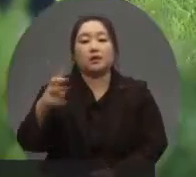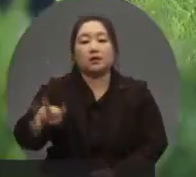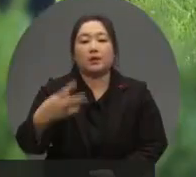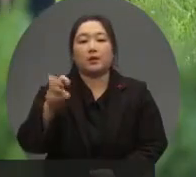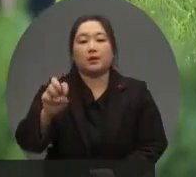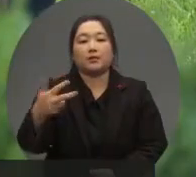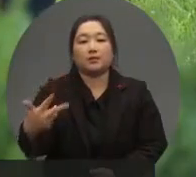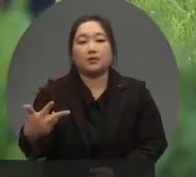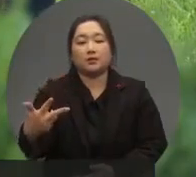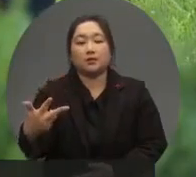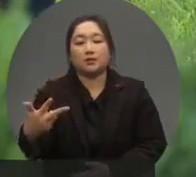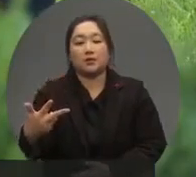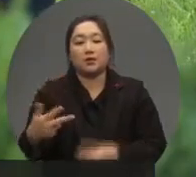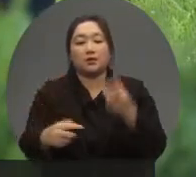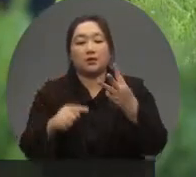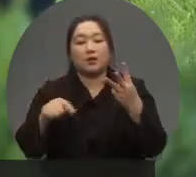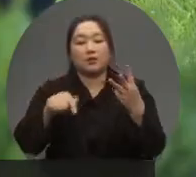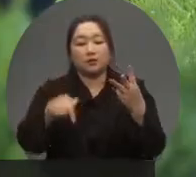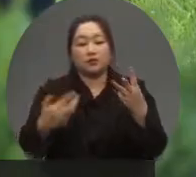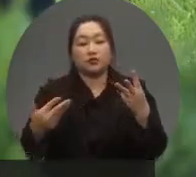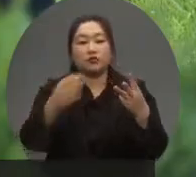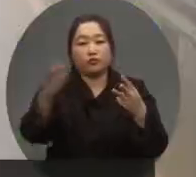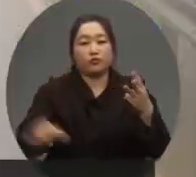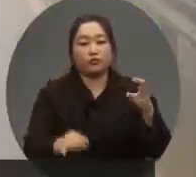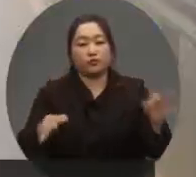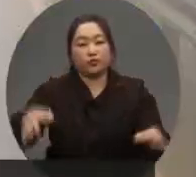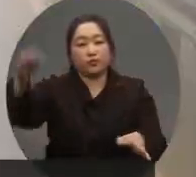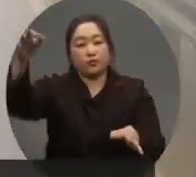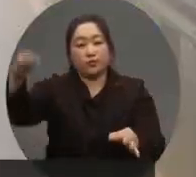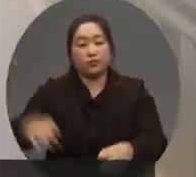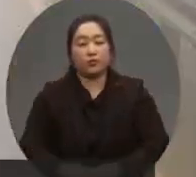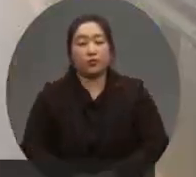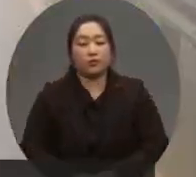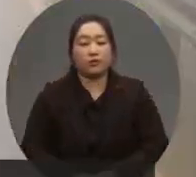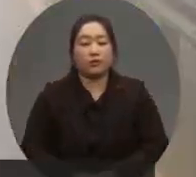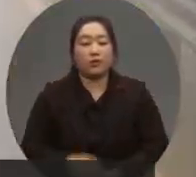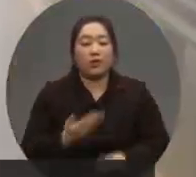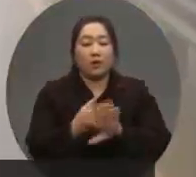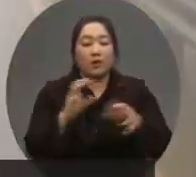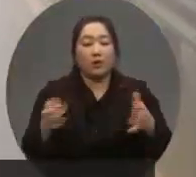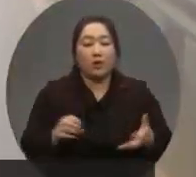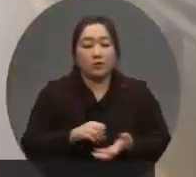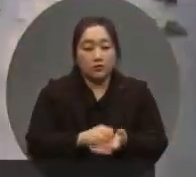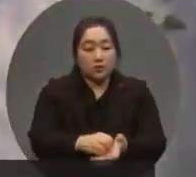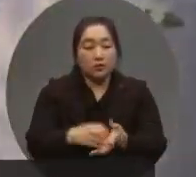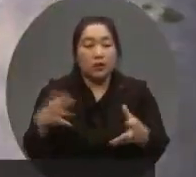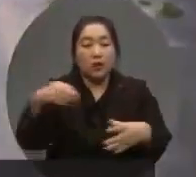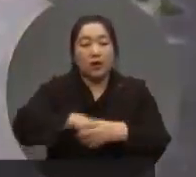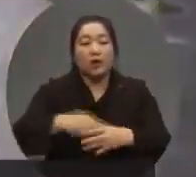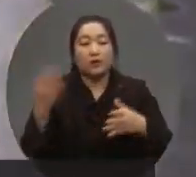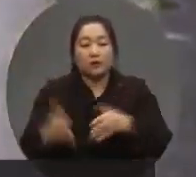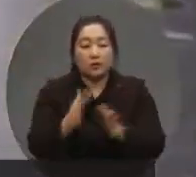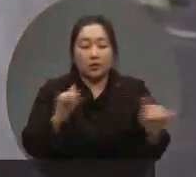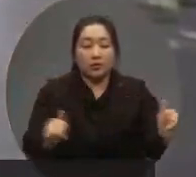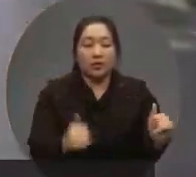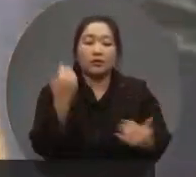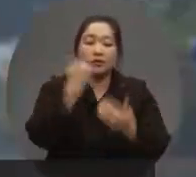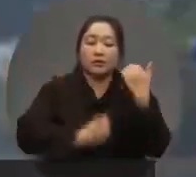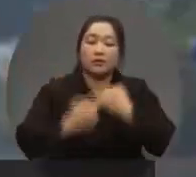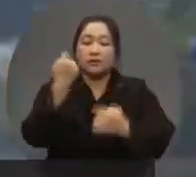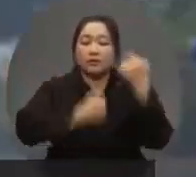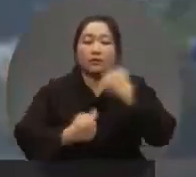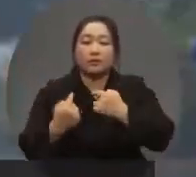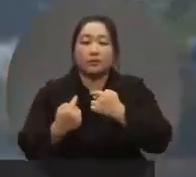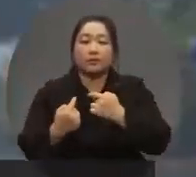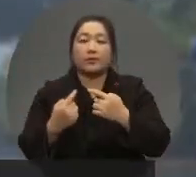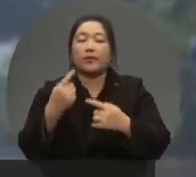11437으로 3.9% 오릅니다 등록 외국인을 포함한 도민이면 누구나 자연재난 상해 보험에